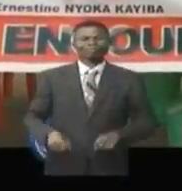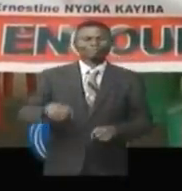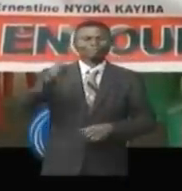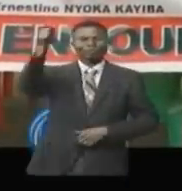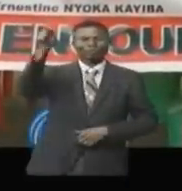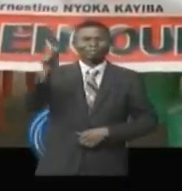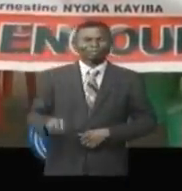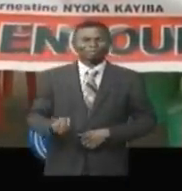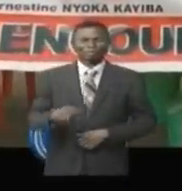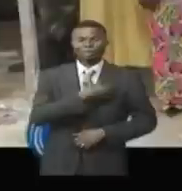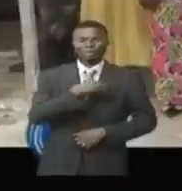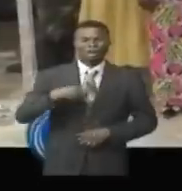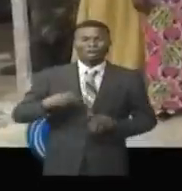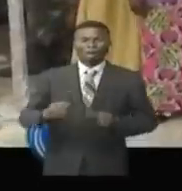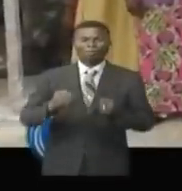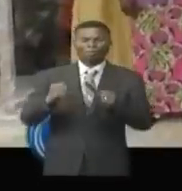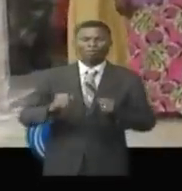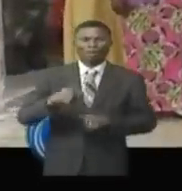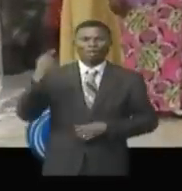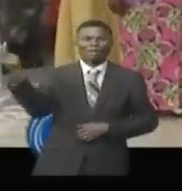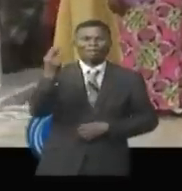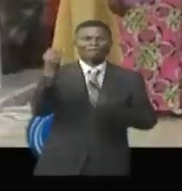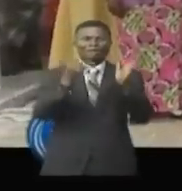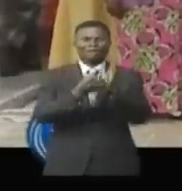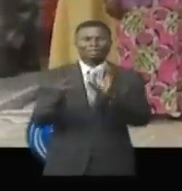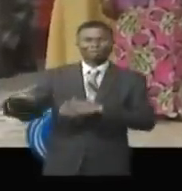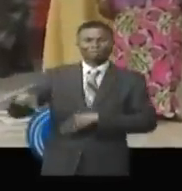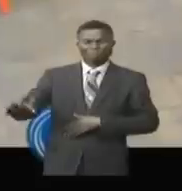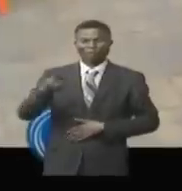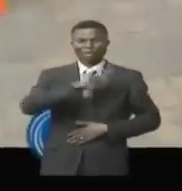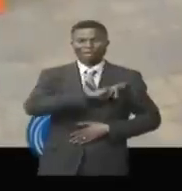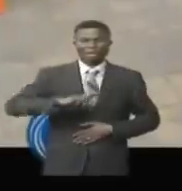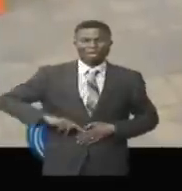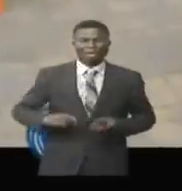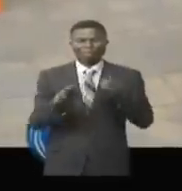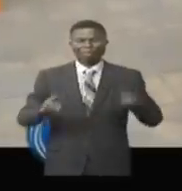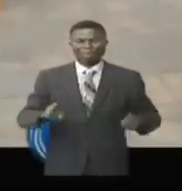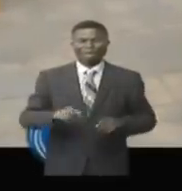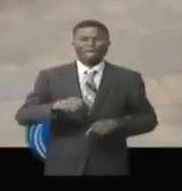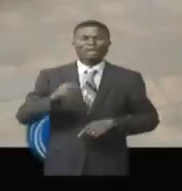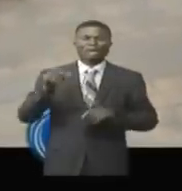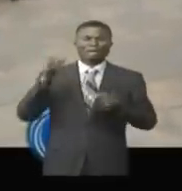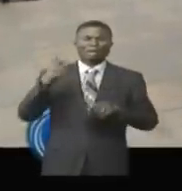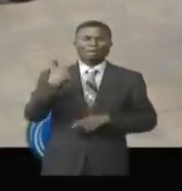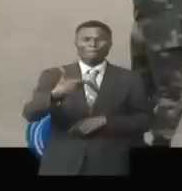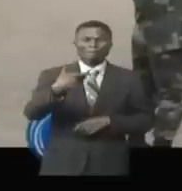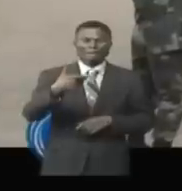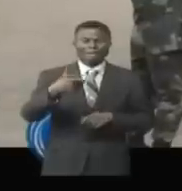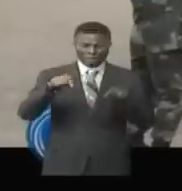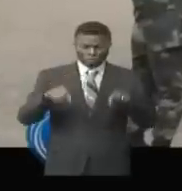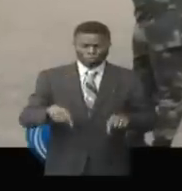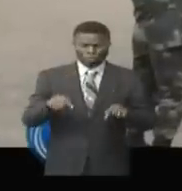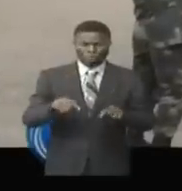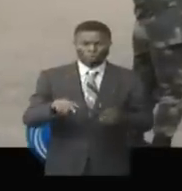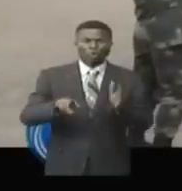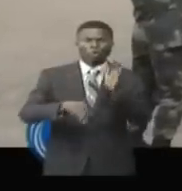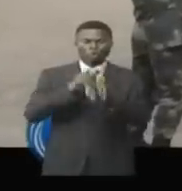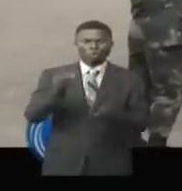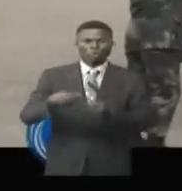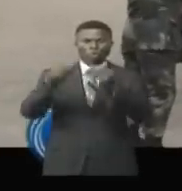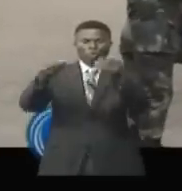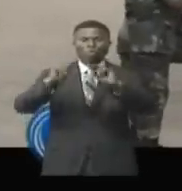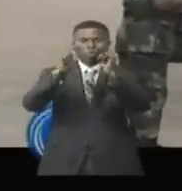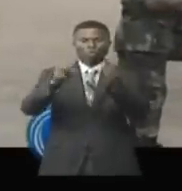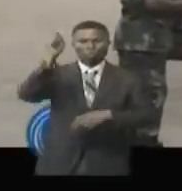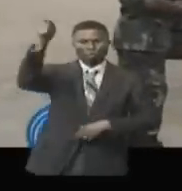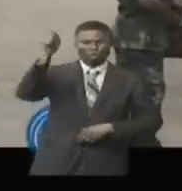Les femmes fortes de 26 provinces de la RDC ont procédé le mardi 12 juillet 2022 à la remise aux forces armées de la République démocratique du Congo